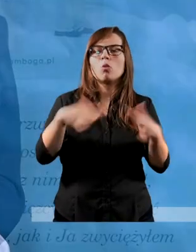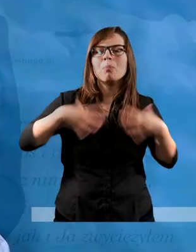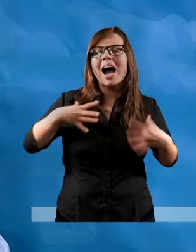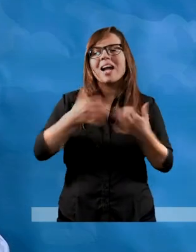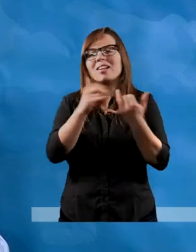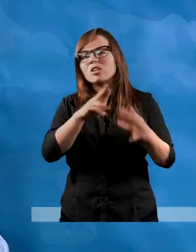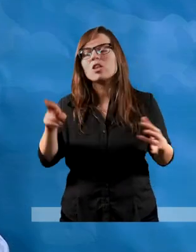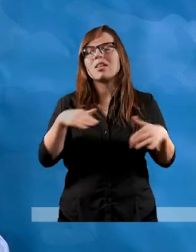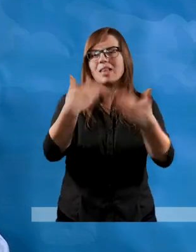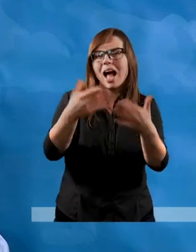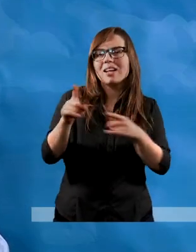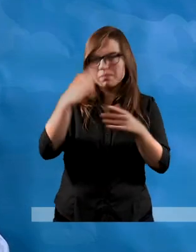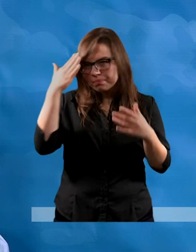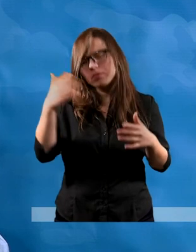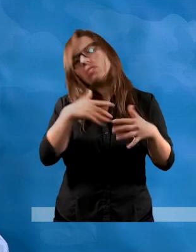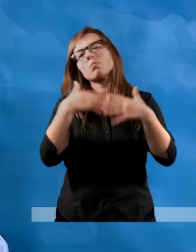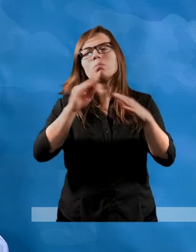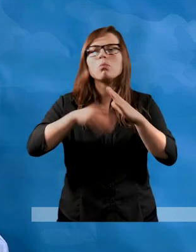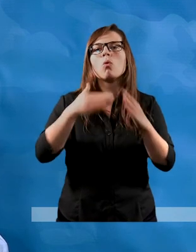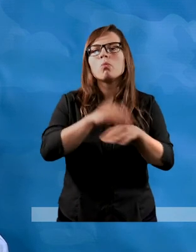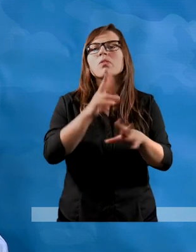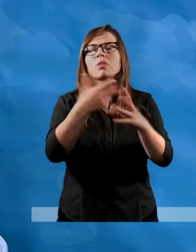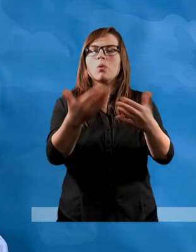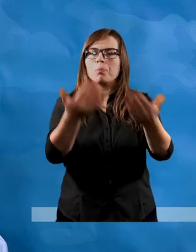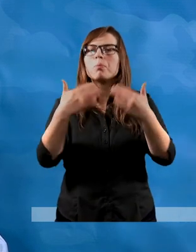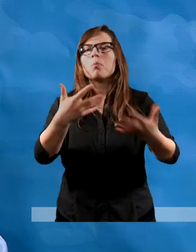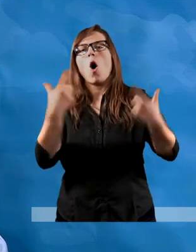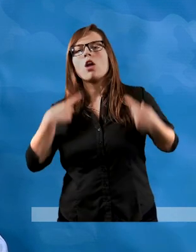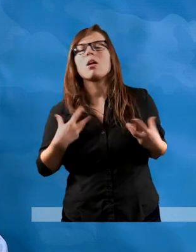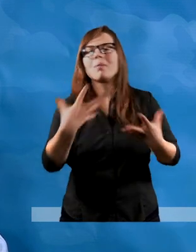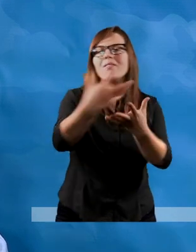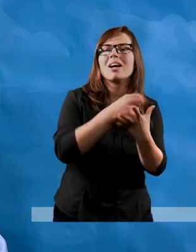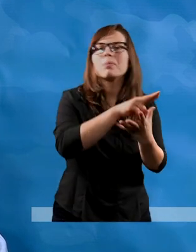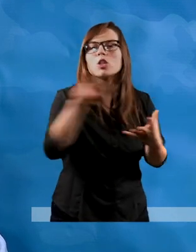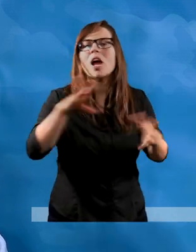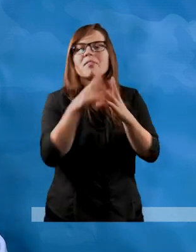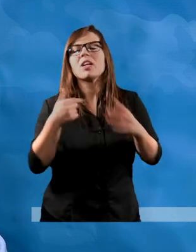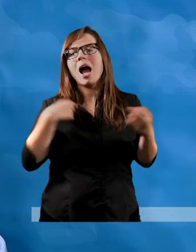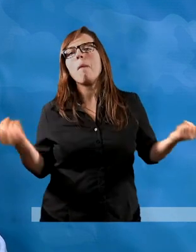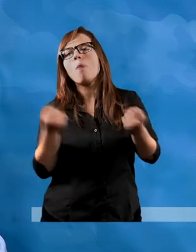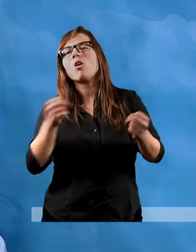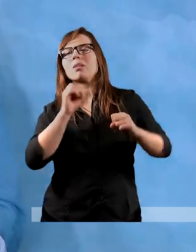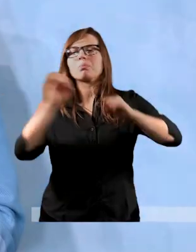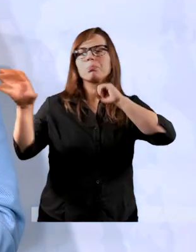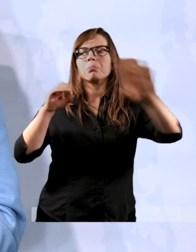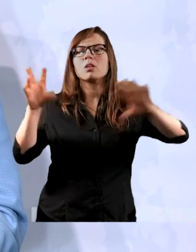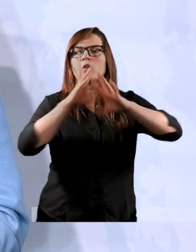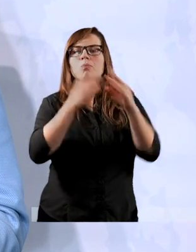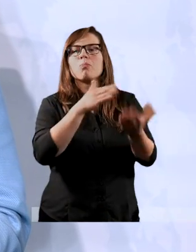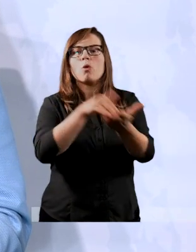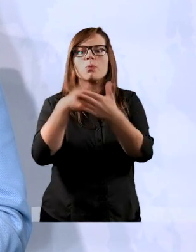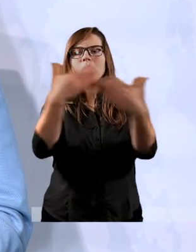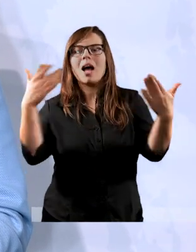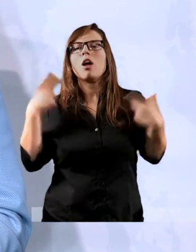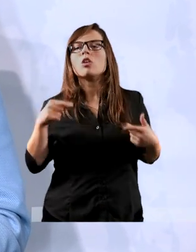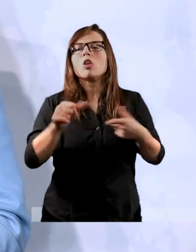ubrania, daj znać, mamy podpisane umowy ze spedycją, która podjedzie, odbierze to od ciebie, a my postaramy się to rozdać